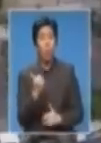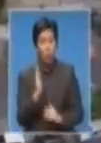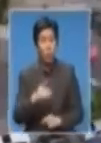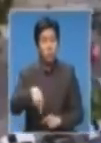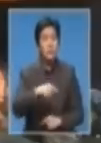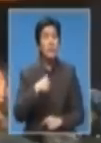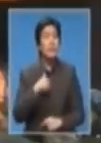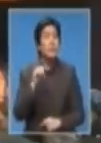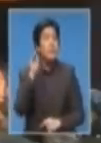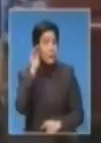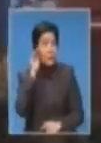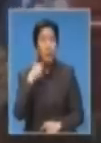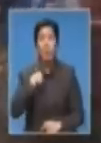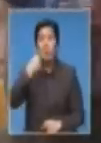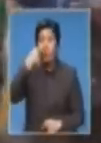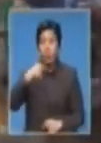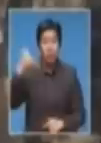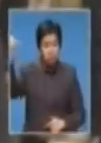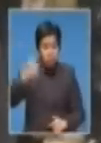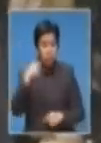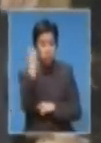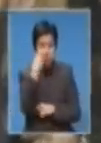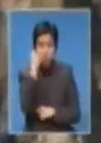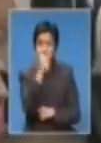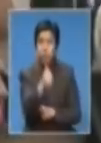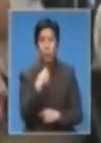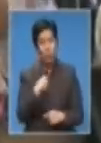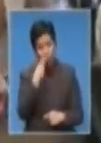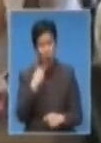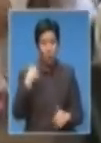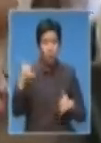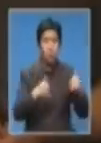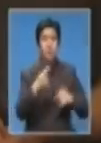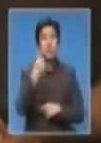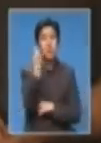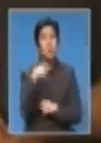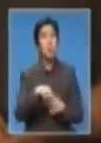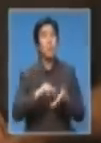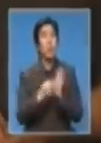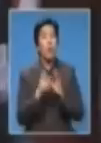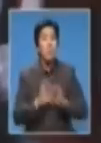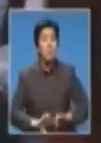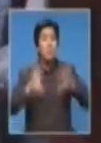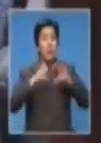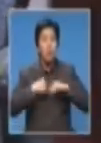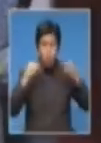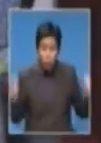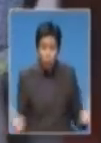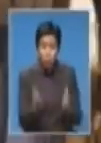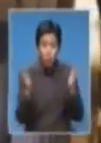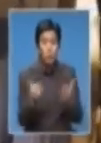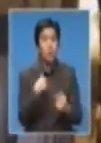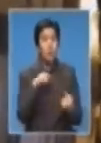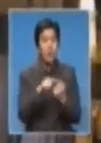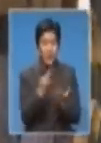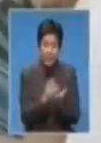เชื่อมั่นในสถานการณ์ในเมืองไทยแล้วนะครับก็ต้องช่วยกันรักษาไว้อันนี้ก็เป็นผลจากที่รัฐบาลได้พยายามเร่งรัดทุกอย่างนะครับตั้งแต่การเร่งรัดเบิก